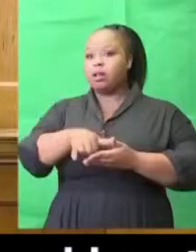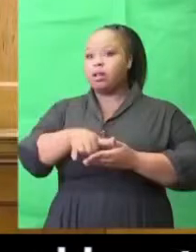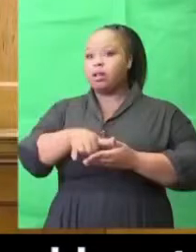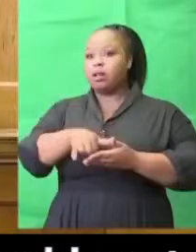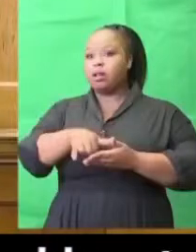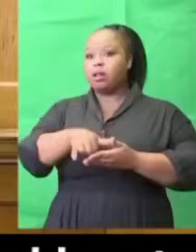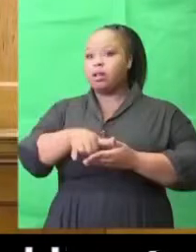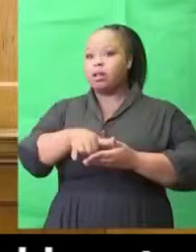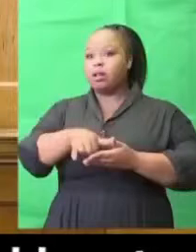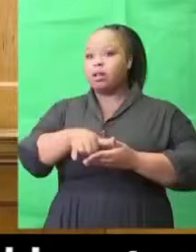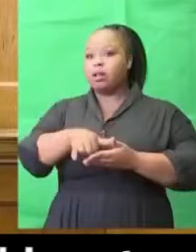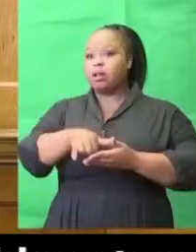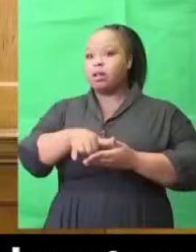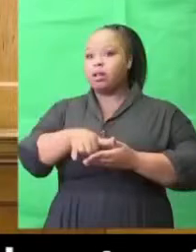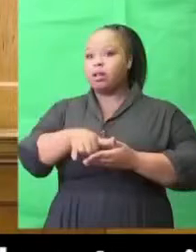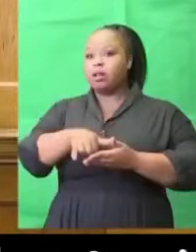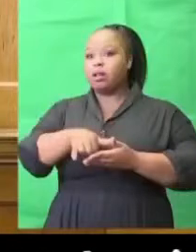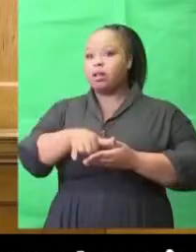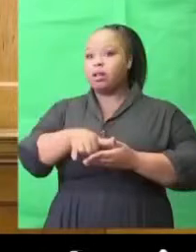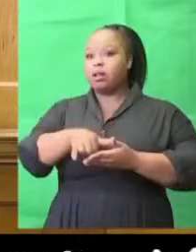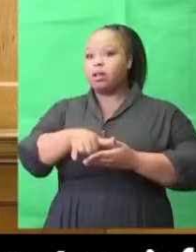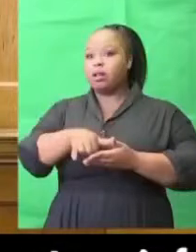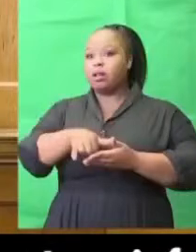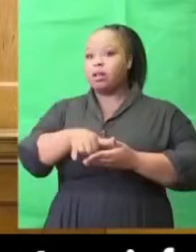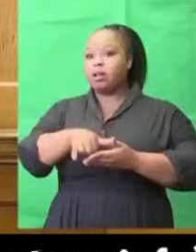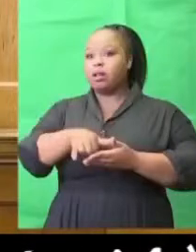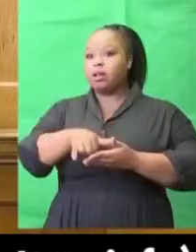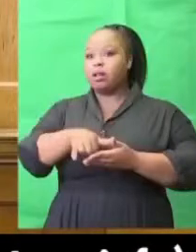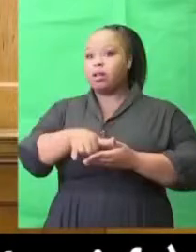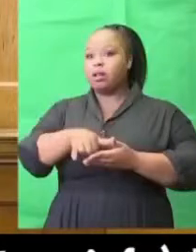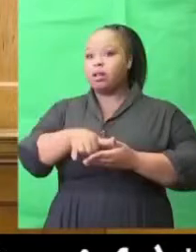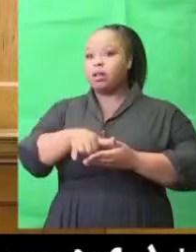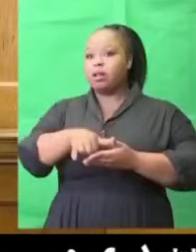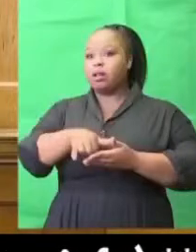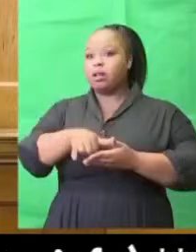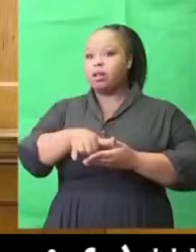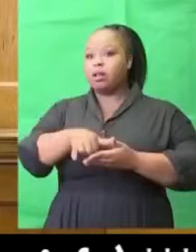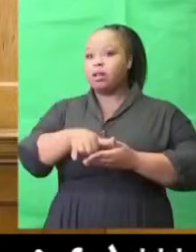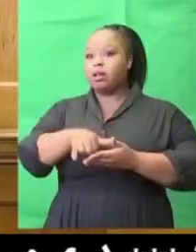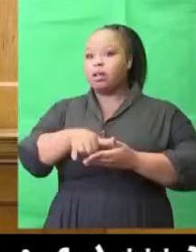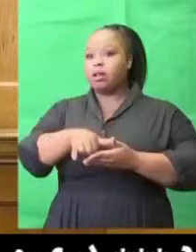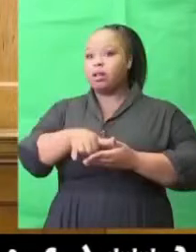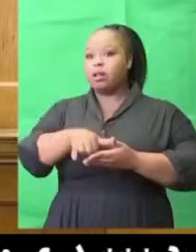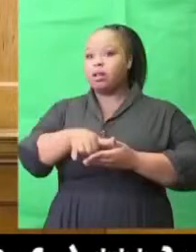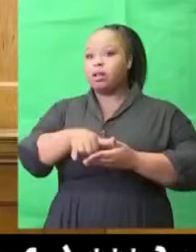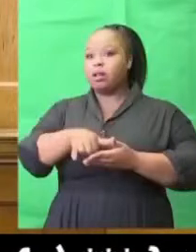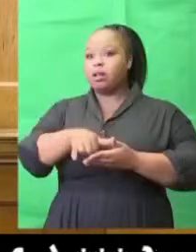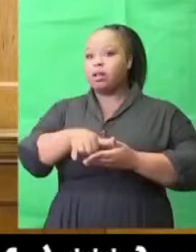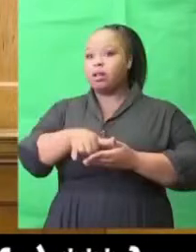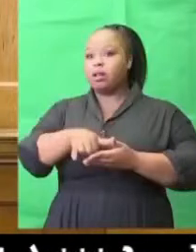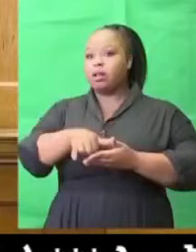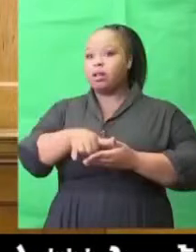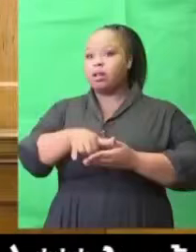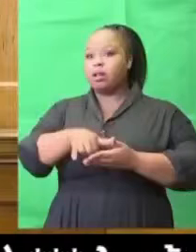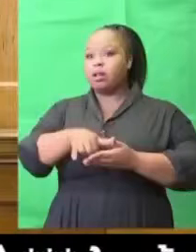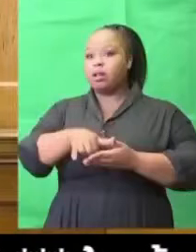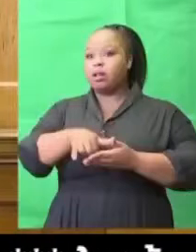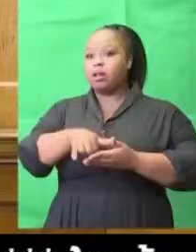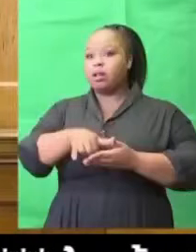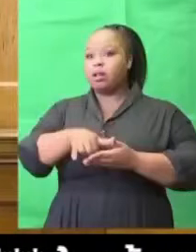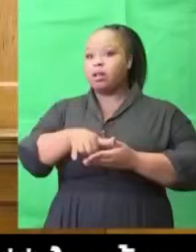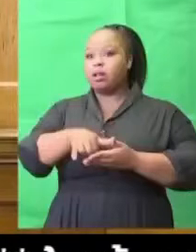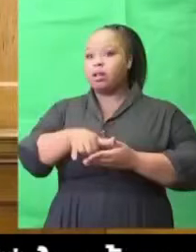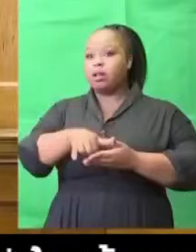ทางห้ามออกนอกประเทศมันก็ยิ่งทำให้เศรษฐกิจถูกระงับจับยังR3จิ้งทำให้